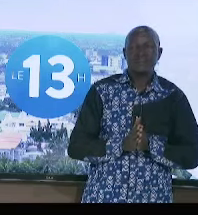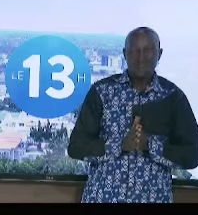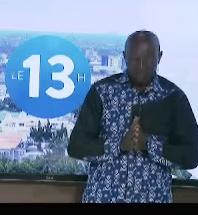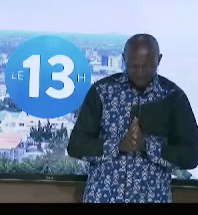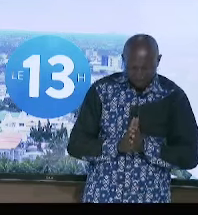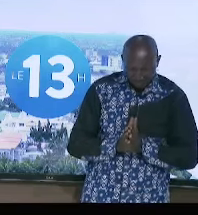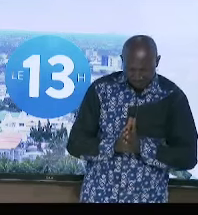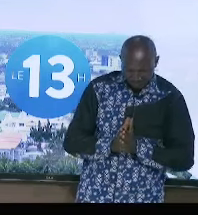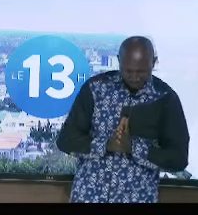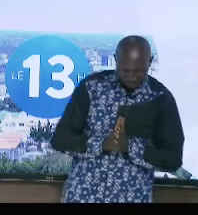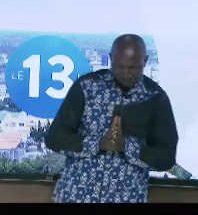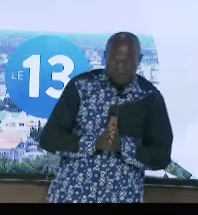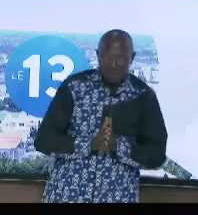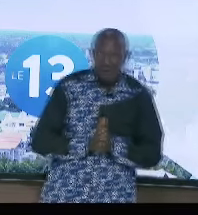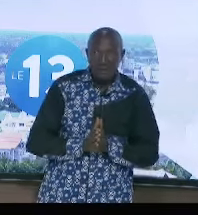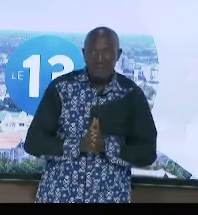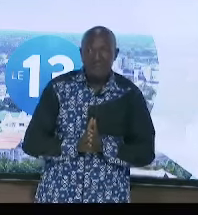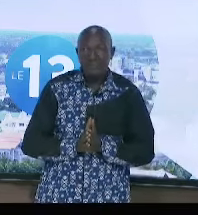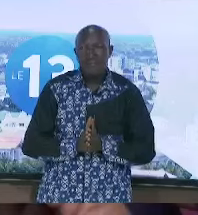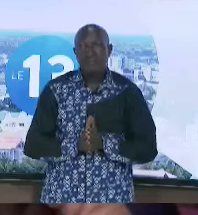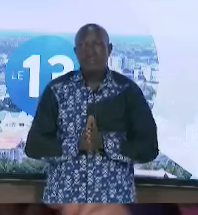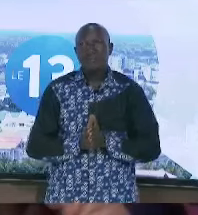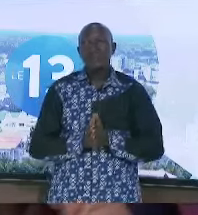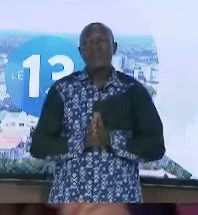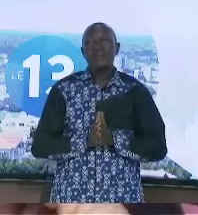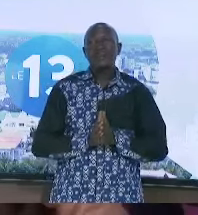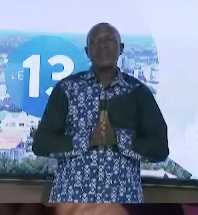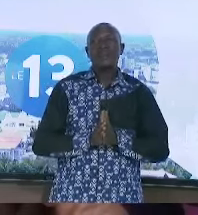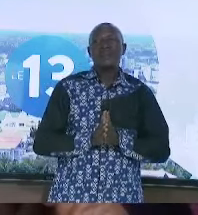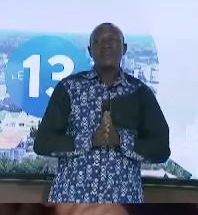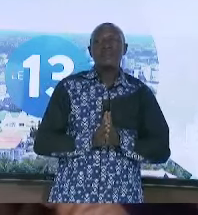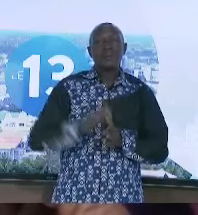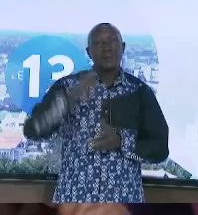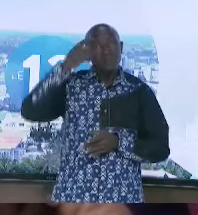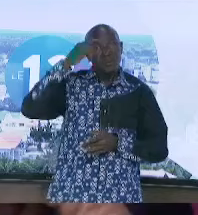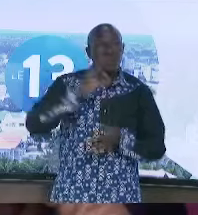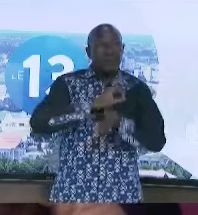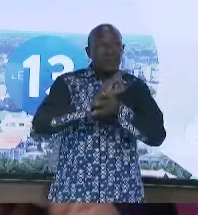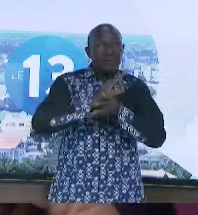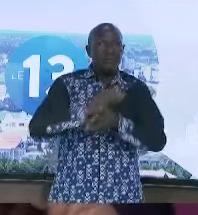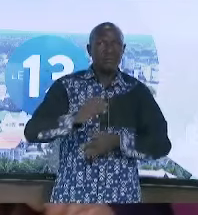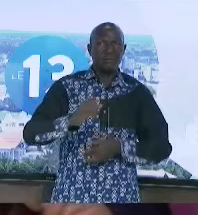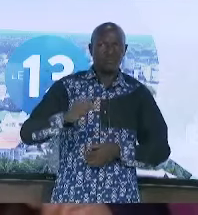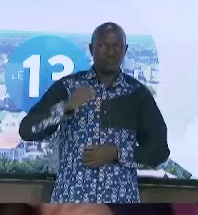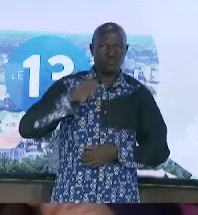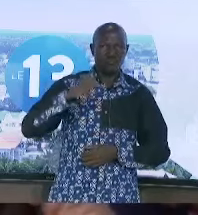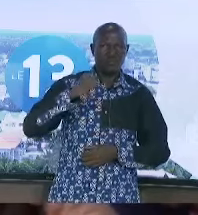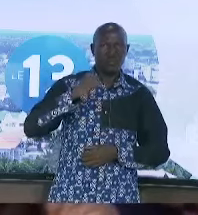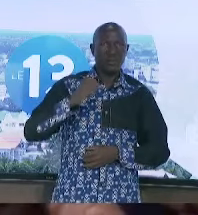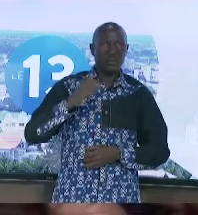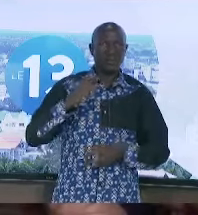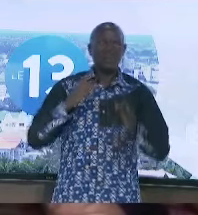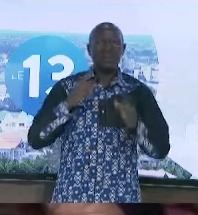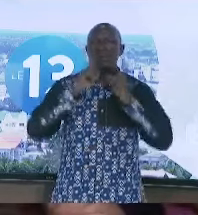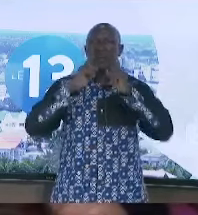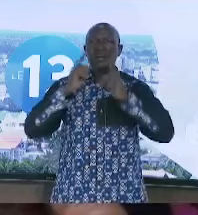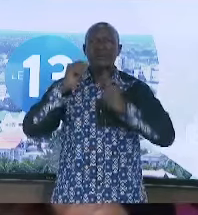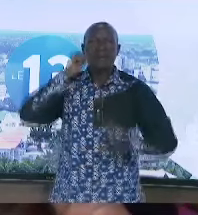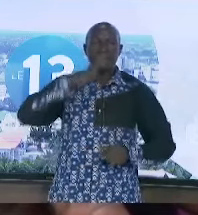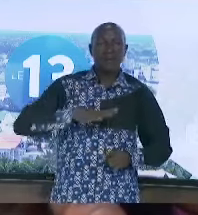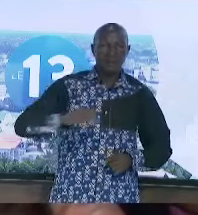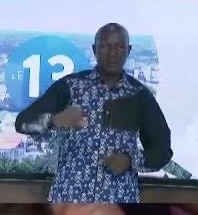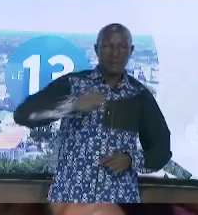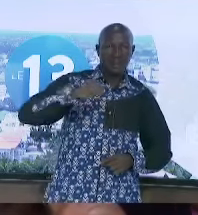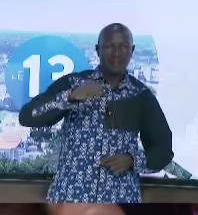cuisine. Viens m'aider à faire le noir. C'est un film poignant qui parle des réalités africaines, qui parle des femmes battantes